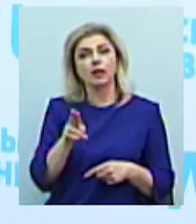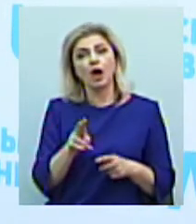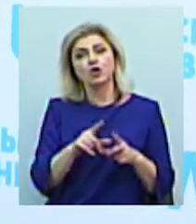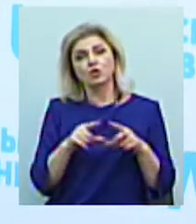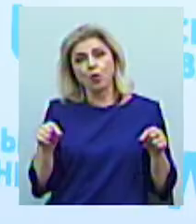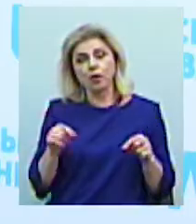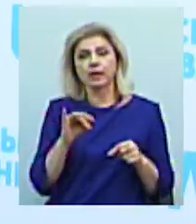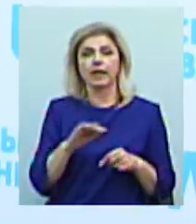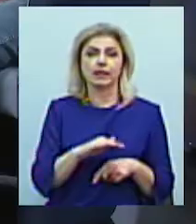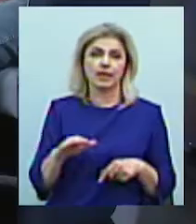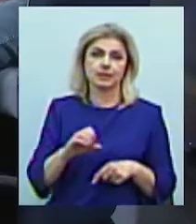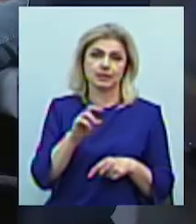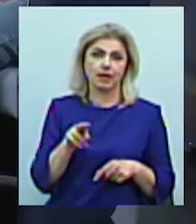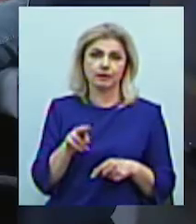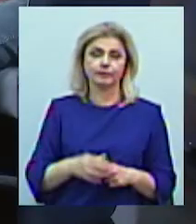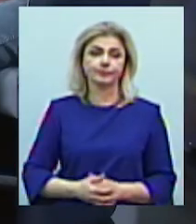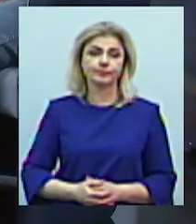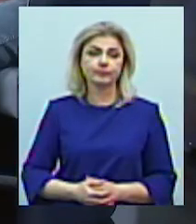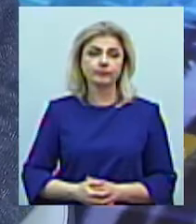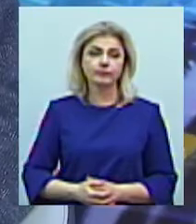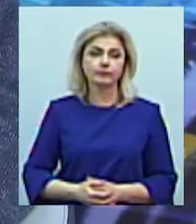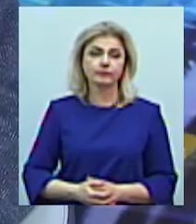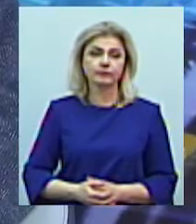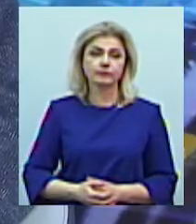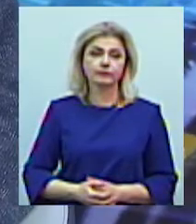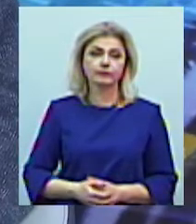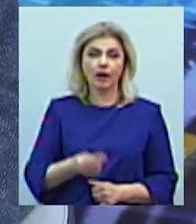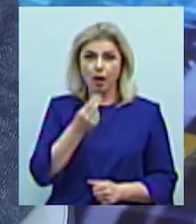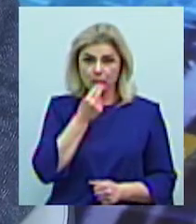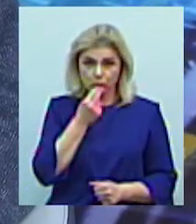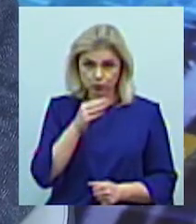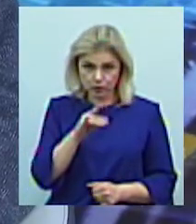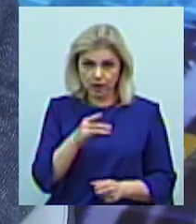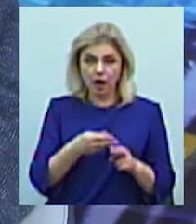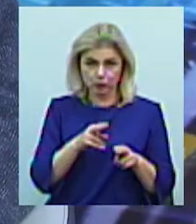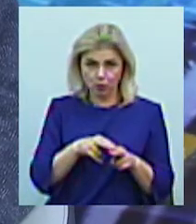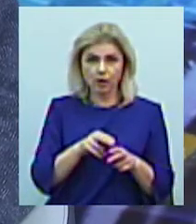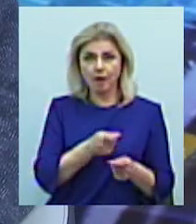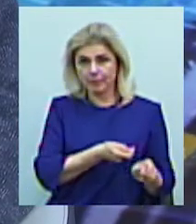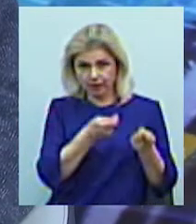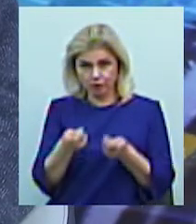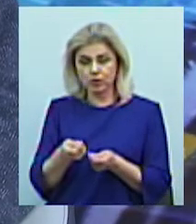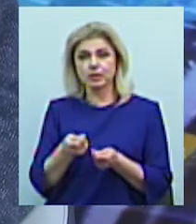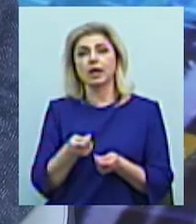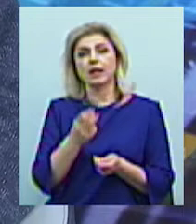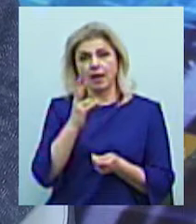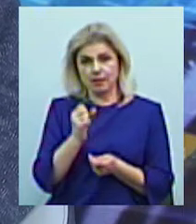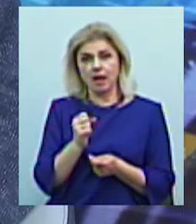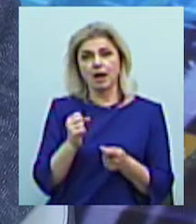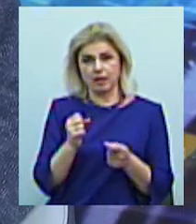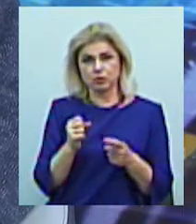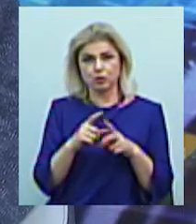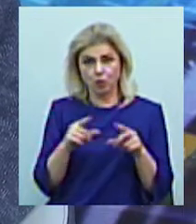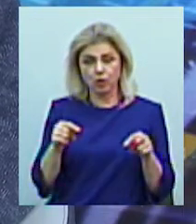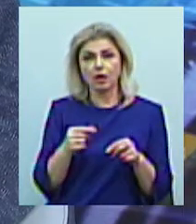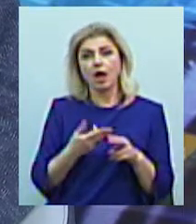і для дитячих садочків? Ви маєте в виду, тобто продукти, які поступають на комунальне підприємство по організації питання?